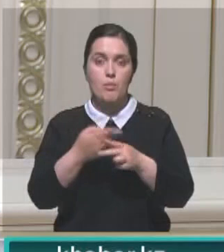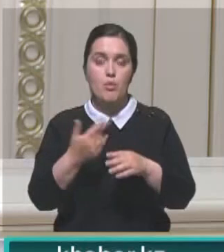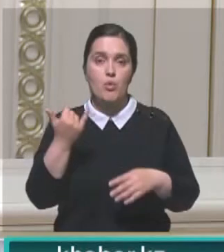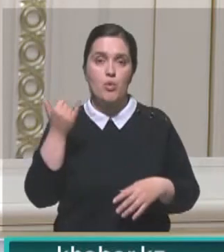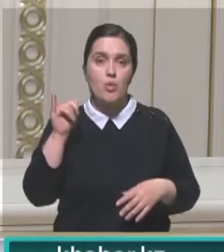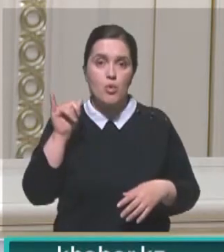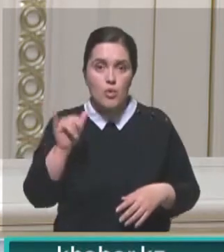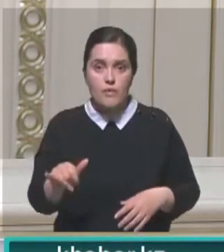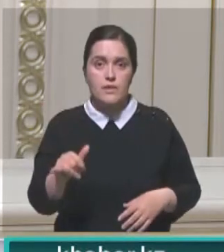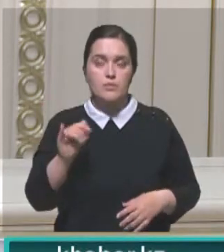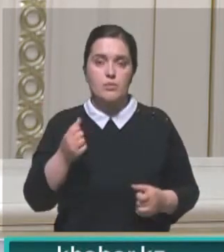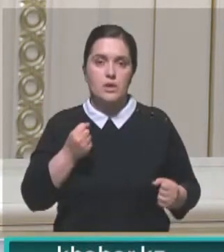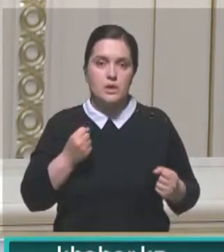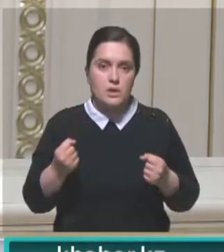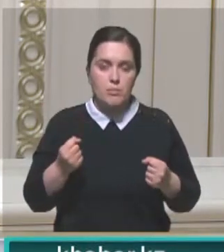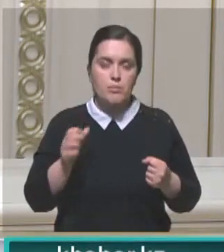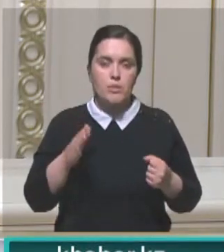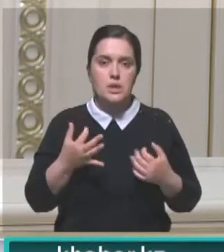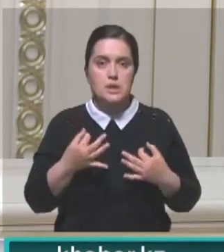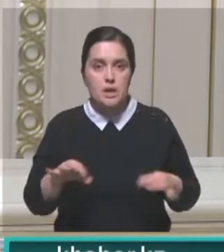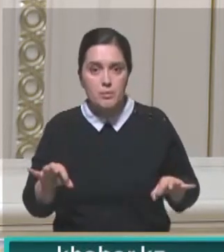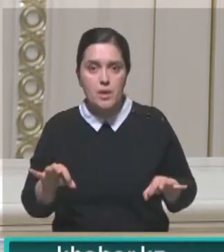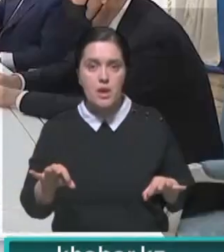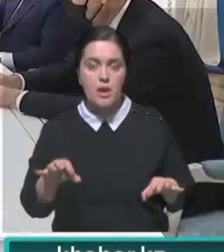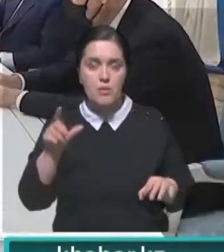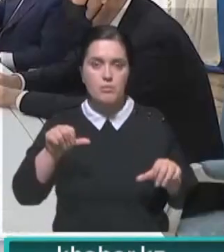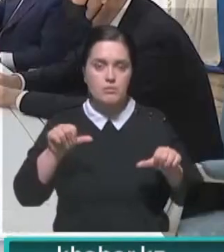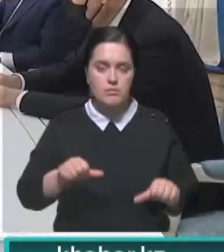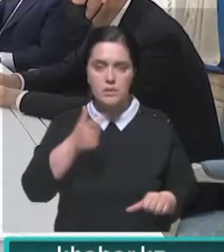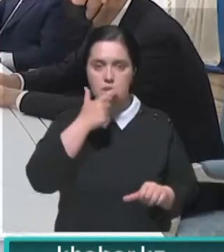вашей стране нацелены на укрепление принципов демократии, свободы и верховенства закона.